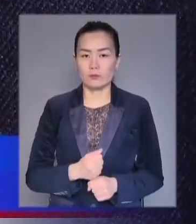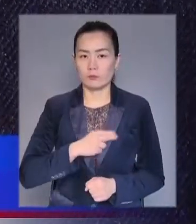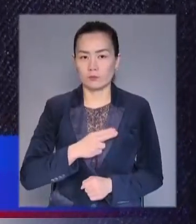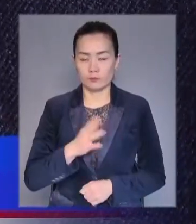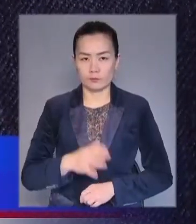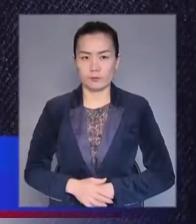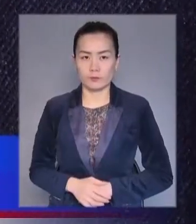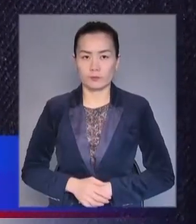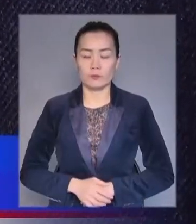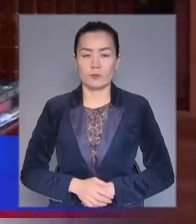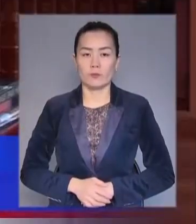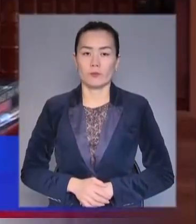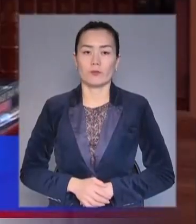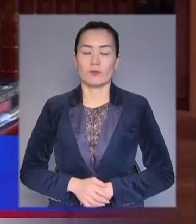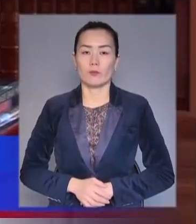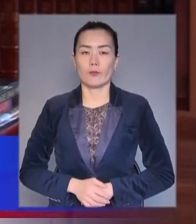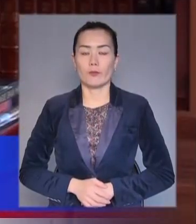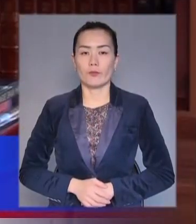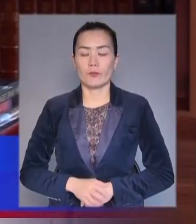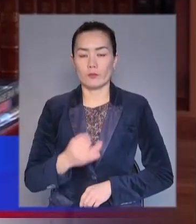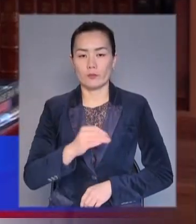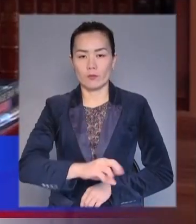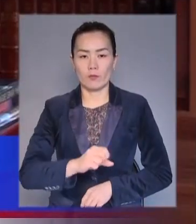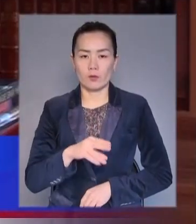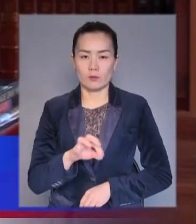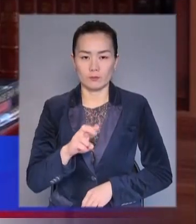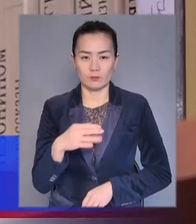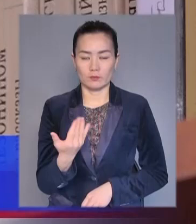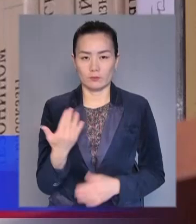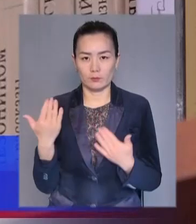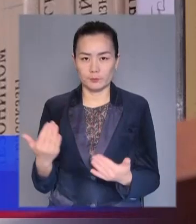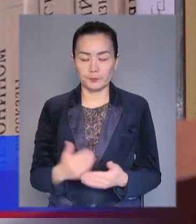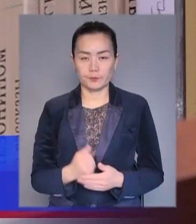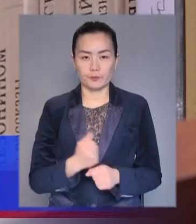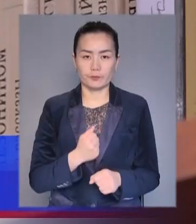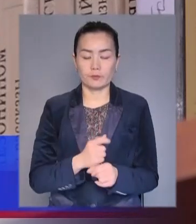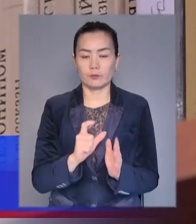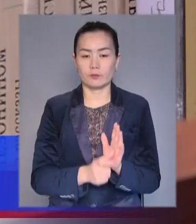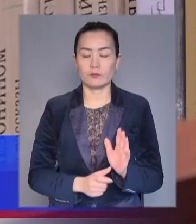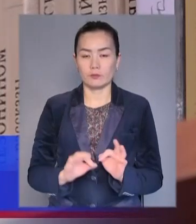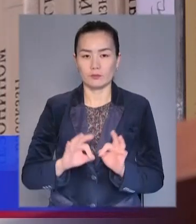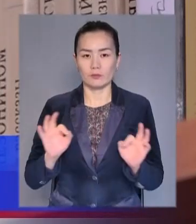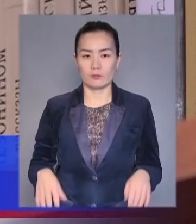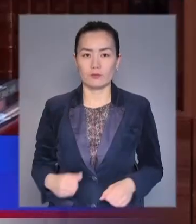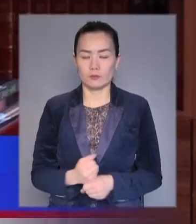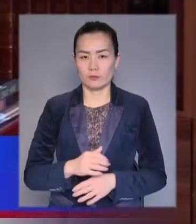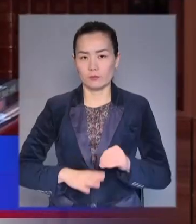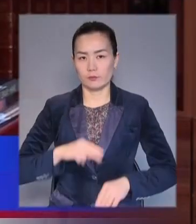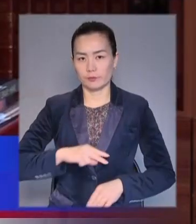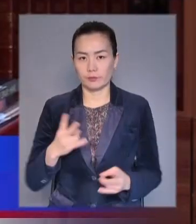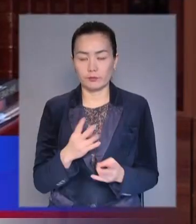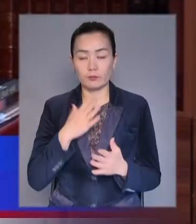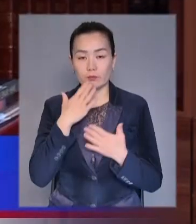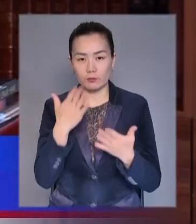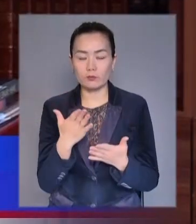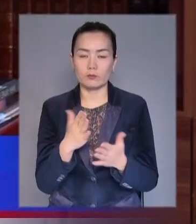керек. Қан мен тер сияқты. Шыңғыс Айтматовтың, Әбіш Кекілбаевтың шығармаларындай керемет шығармалар керек. Кітап